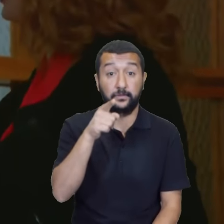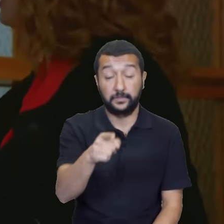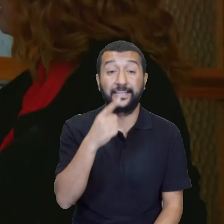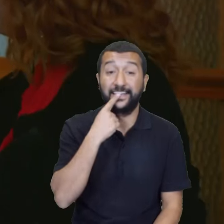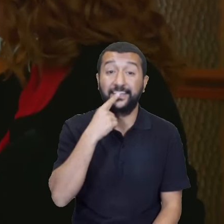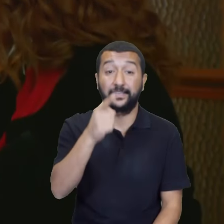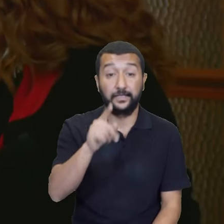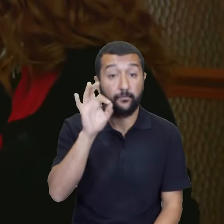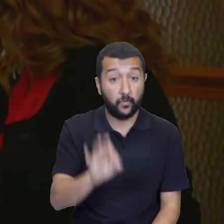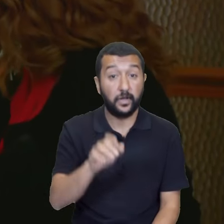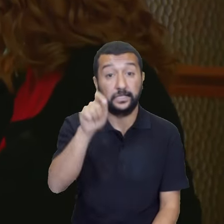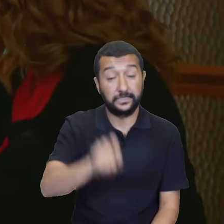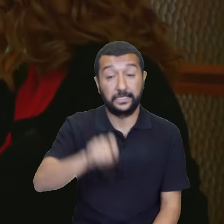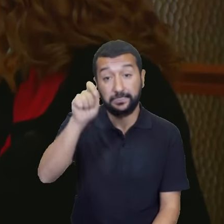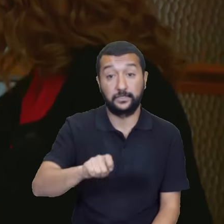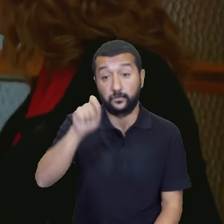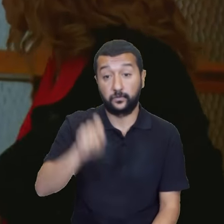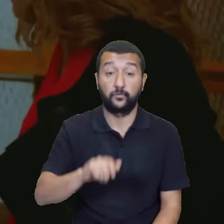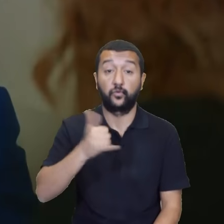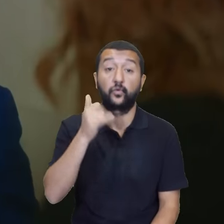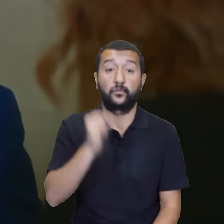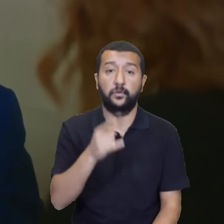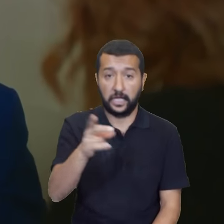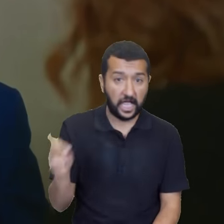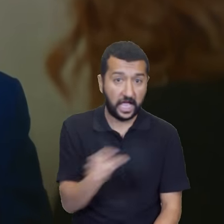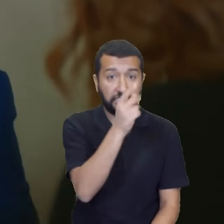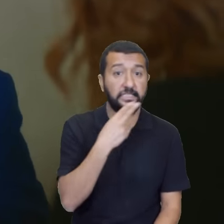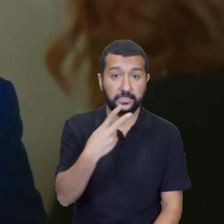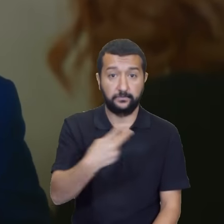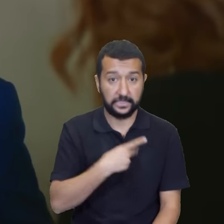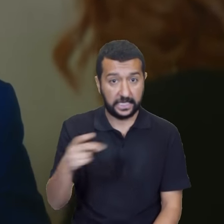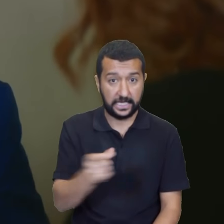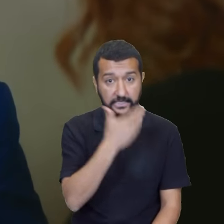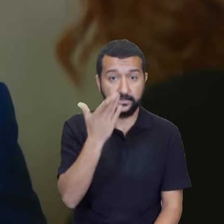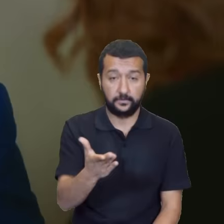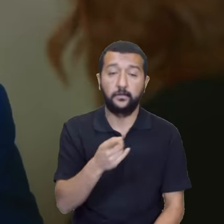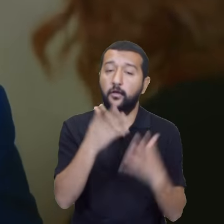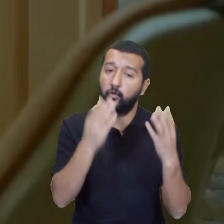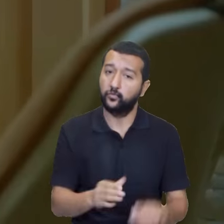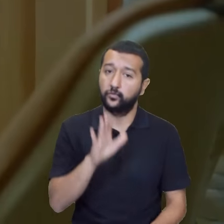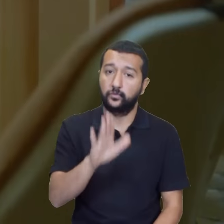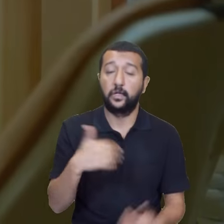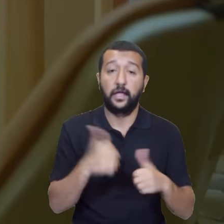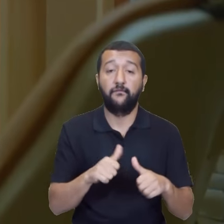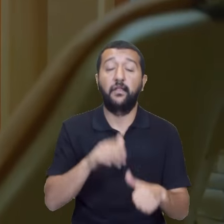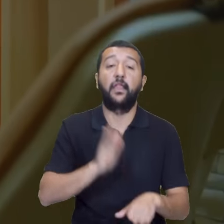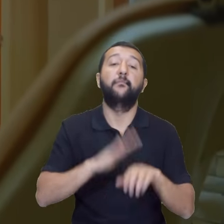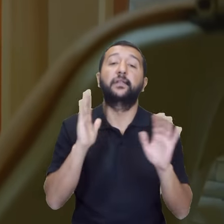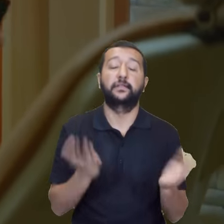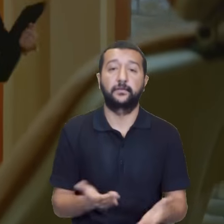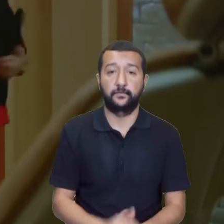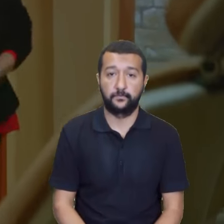senin o dişlerini var ya böyle hepsini tek tek oyarım. Kaçtık kız, biz kaçtık. Olsun, evlenmedik